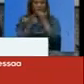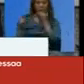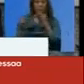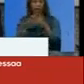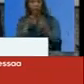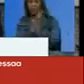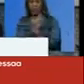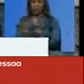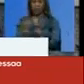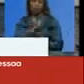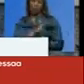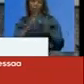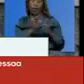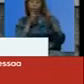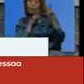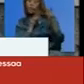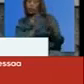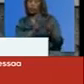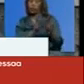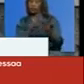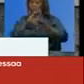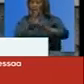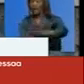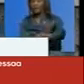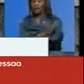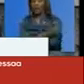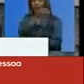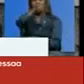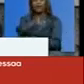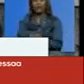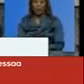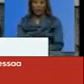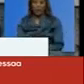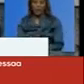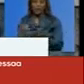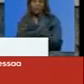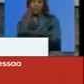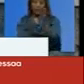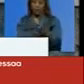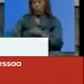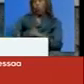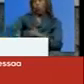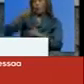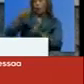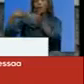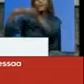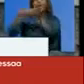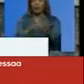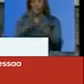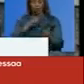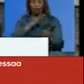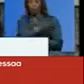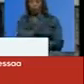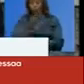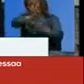ባለመተባበር ሞራላዊ ይታዎቻችን ልናስተካክል ይገባል ፍትህ ዋናው መርሃችን ለሰው ልጆች